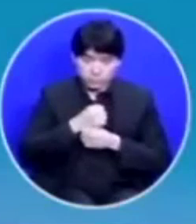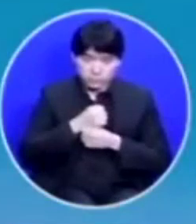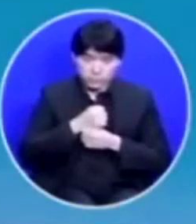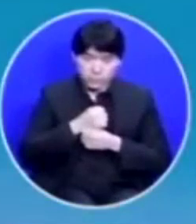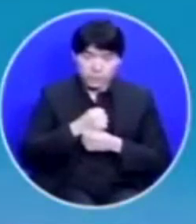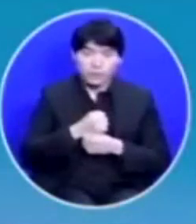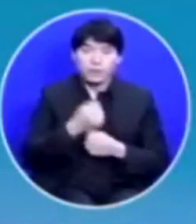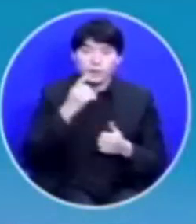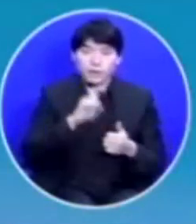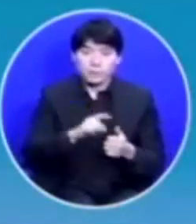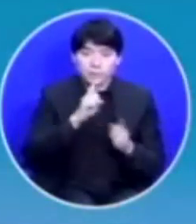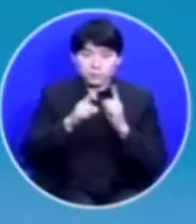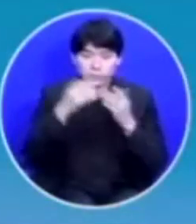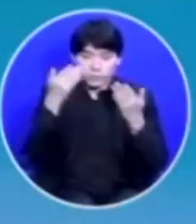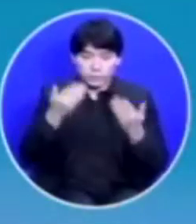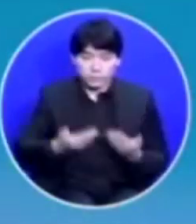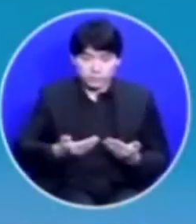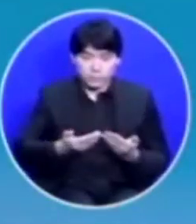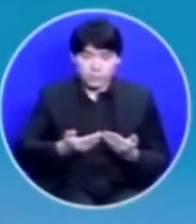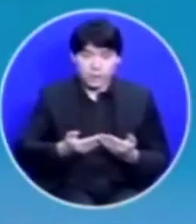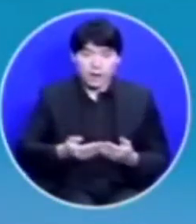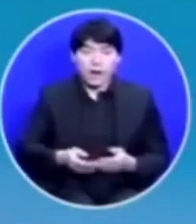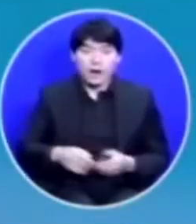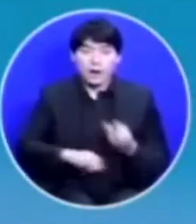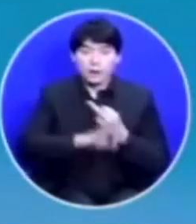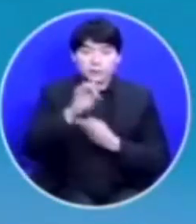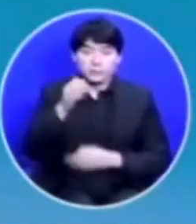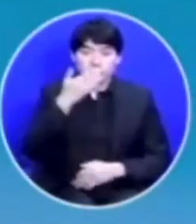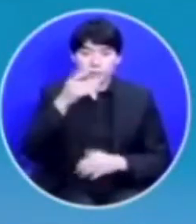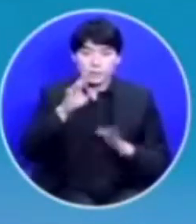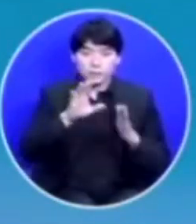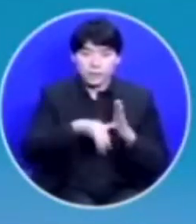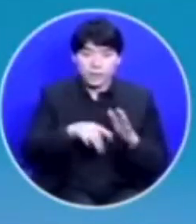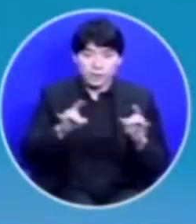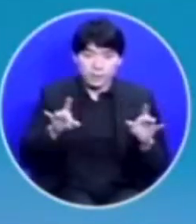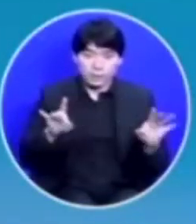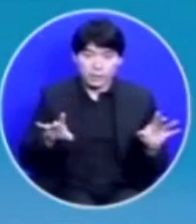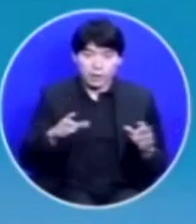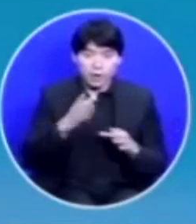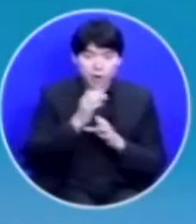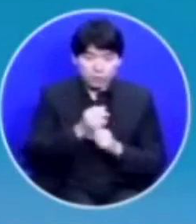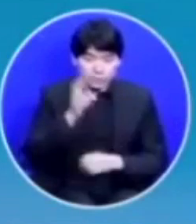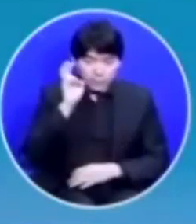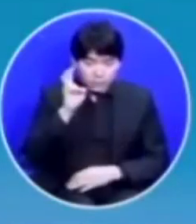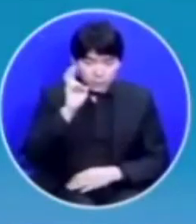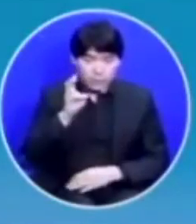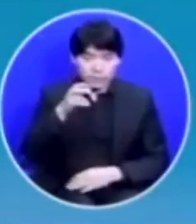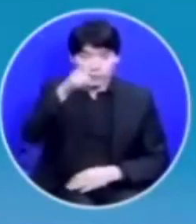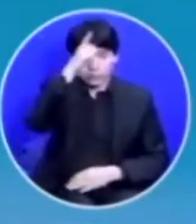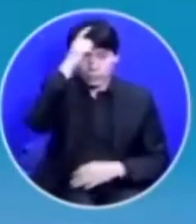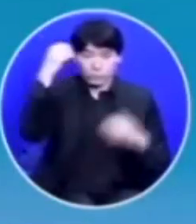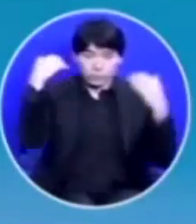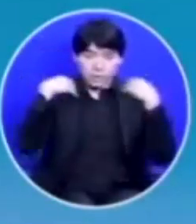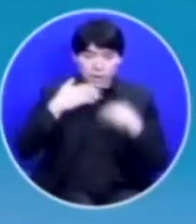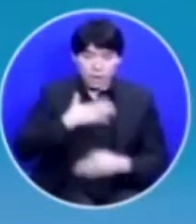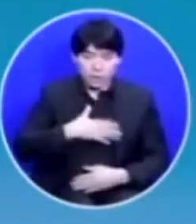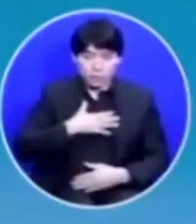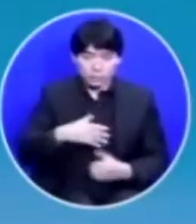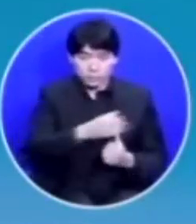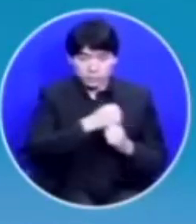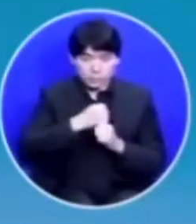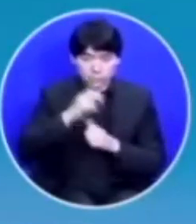말씀하셨죠 아버지는 매일 아침 식사 때마다 언젠가는 정부가 알아내고 체포 될 거라고